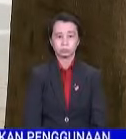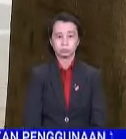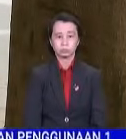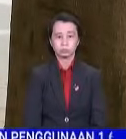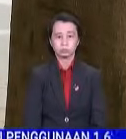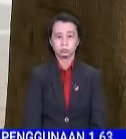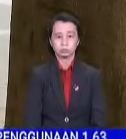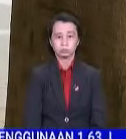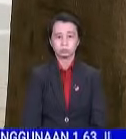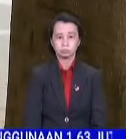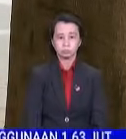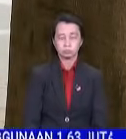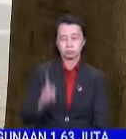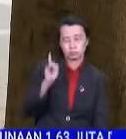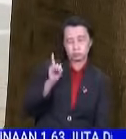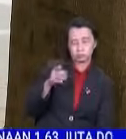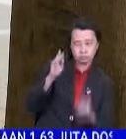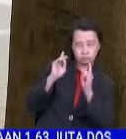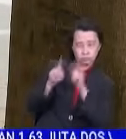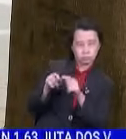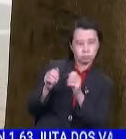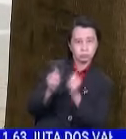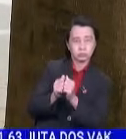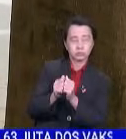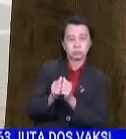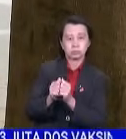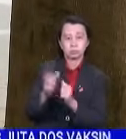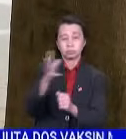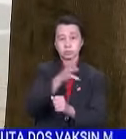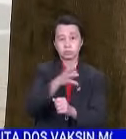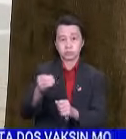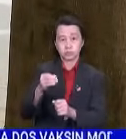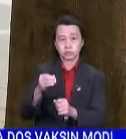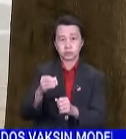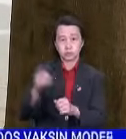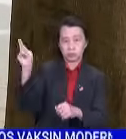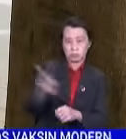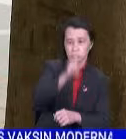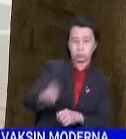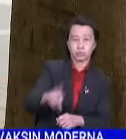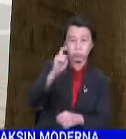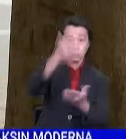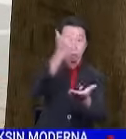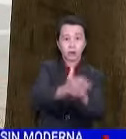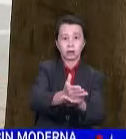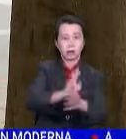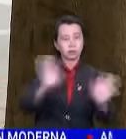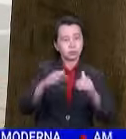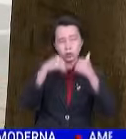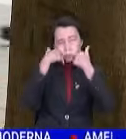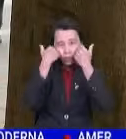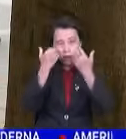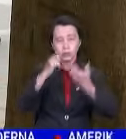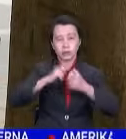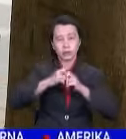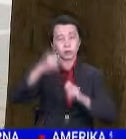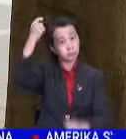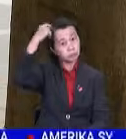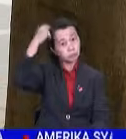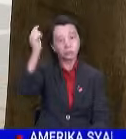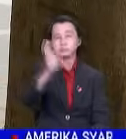Hai stigma dan diskriminasi perlu dihentikan tiada apa yang harus dimalukan dengan masalah kesehatan mental